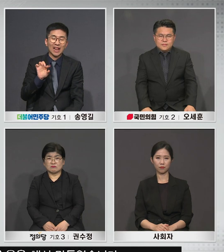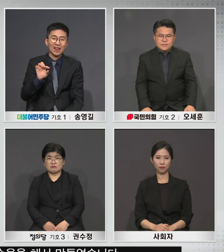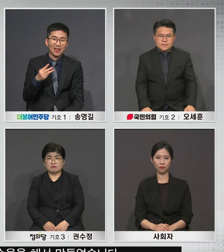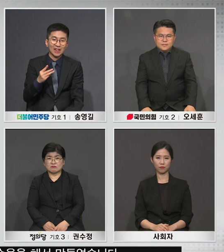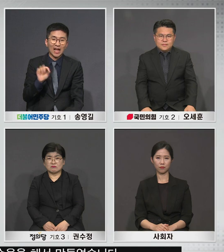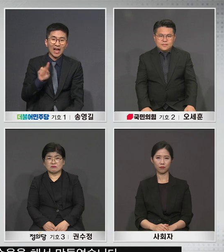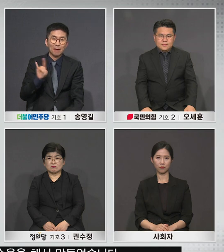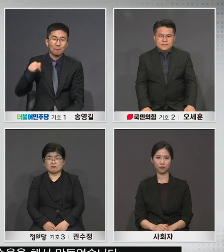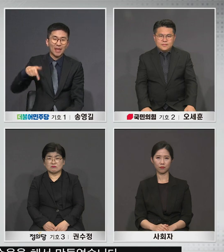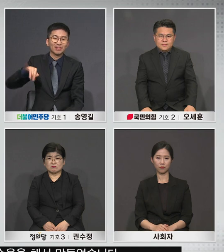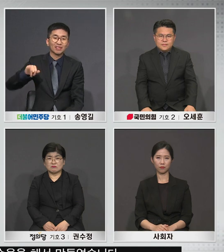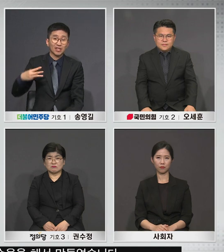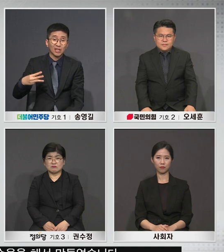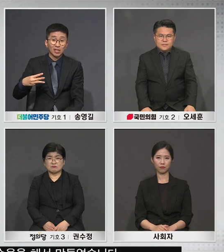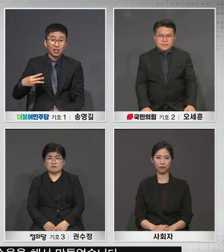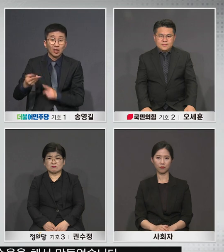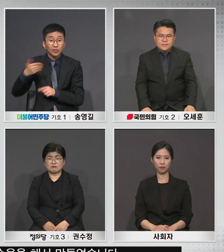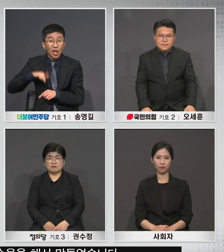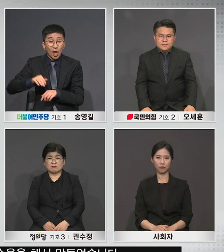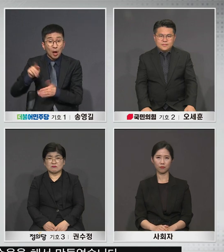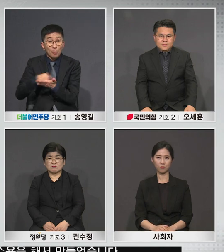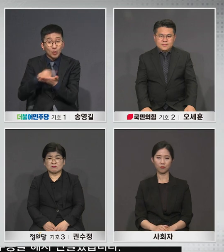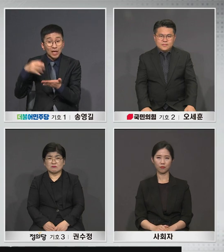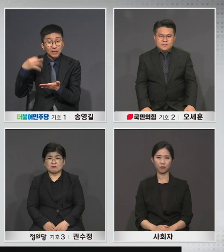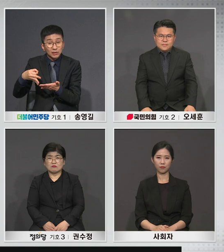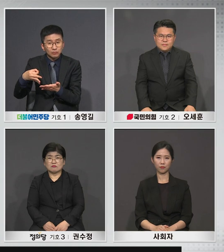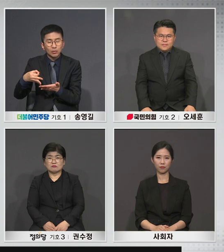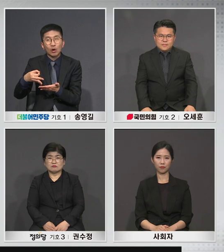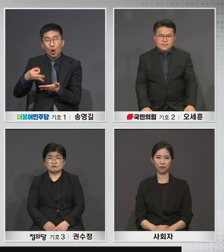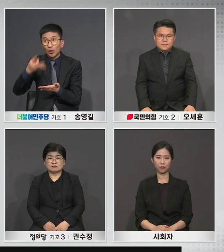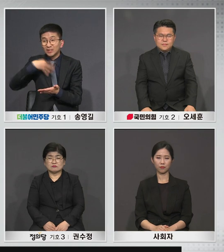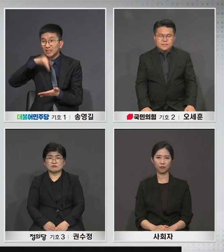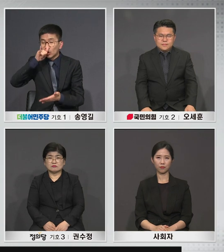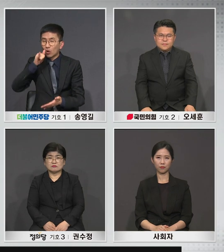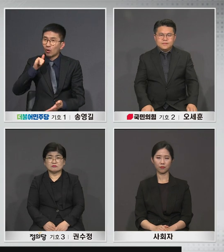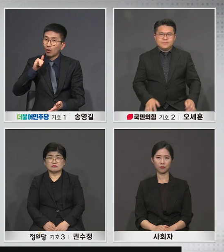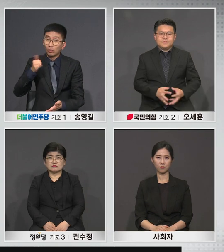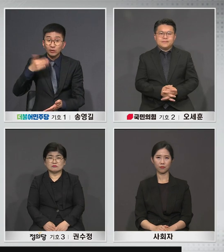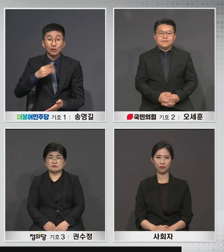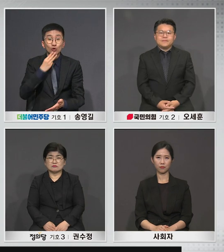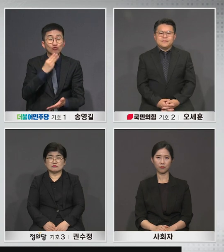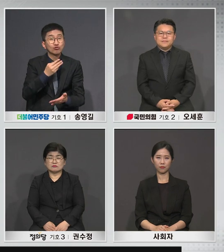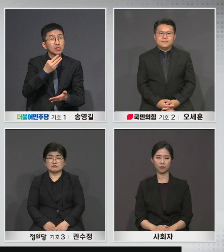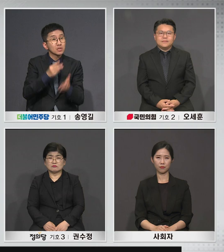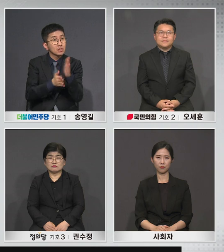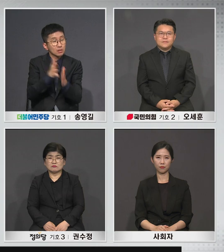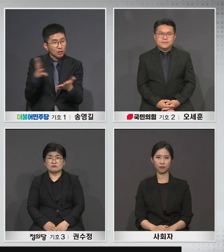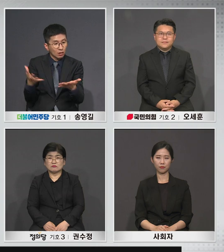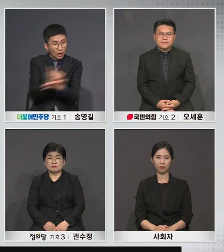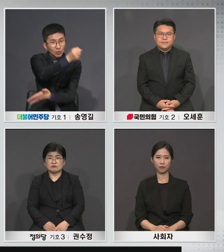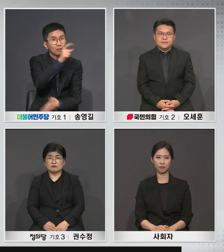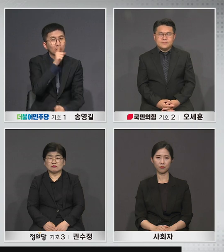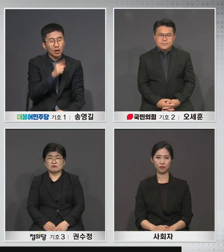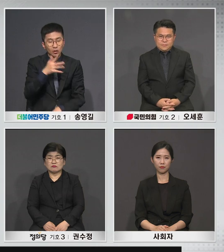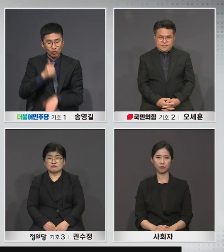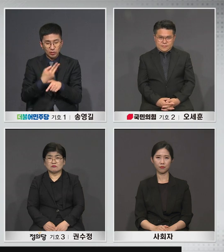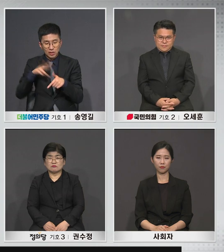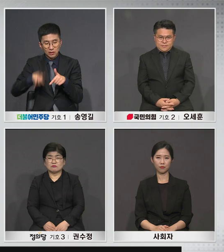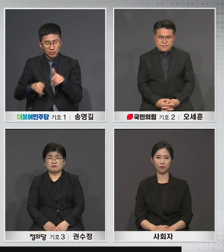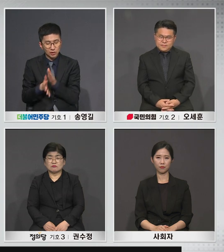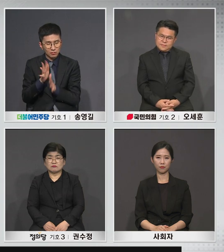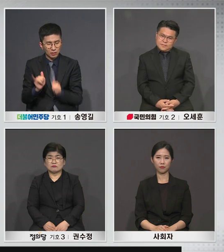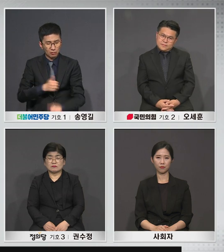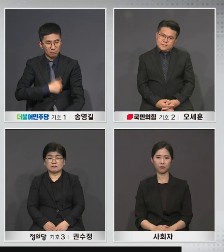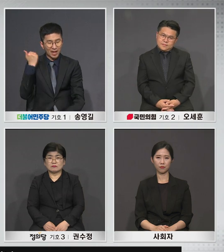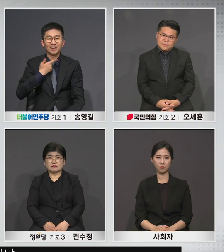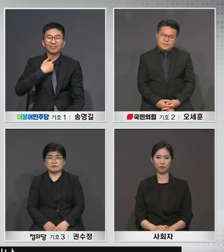엄청나게 화가 난 거죠. 쓰레기를 받아줘서 만든 매립지를 보상비까지 가져가냐 이런 논란이 있었다는 말씀을 드리고, 저는 오히려